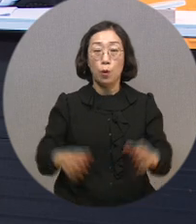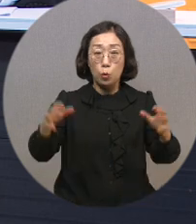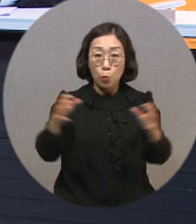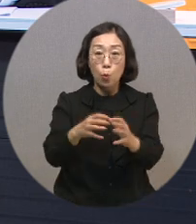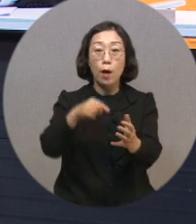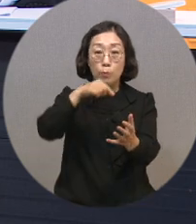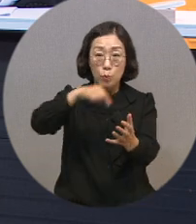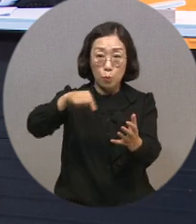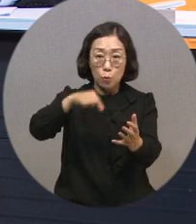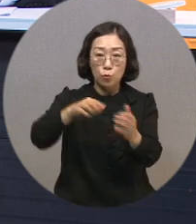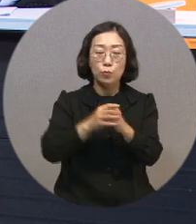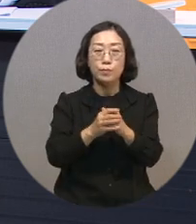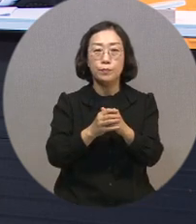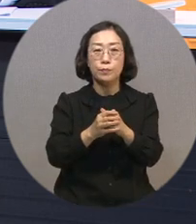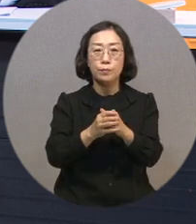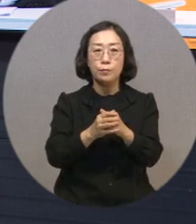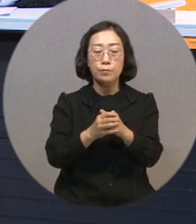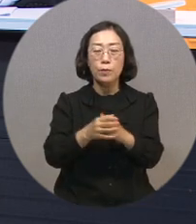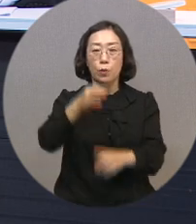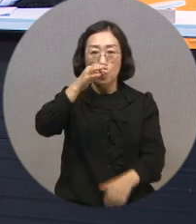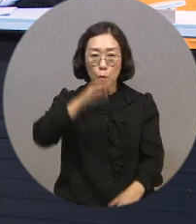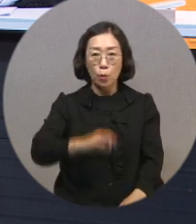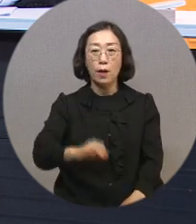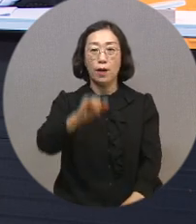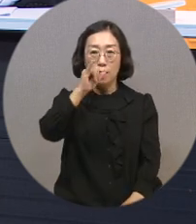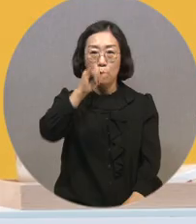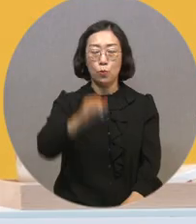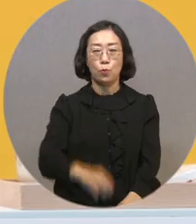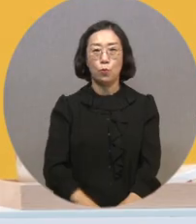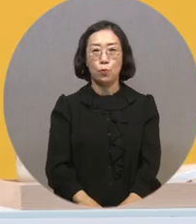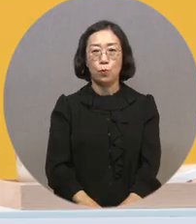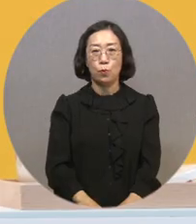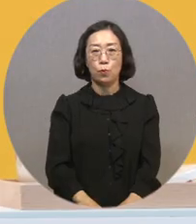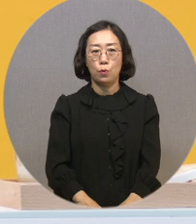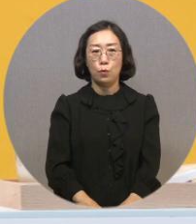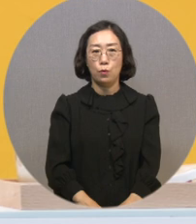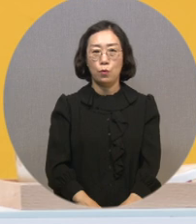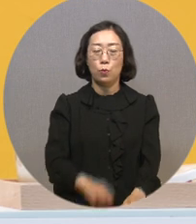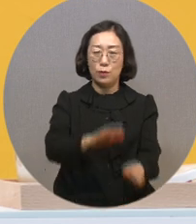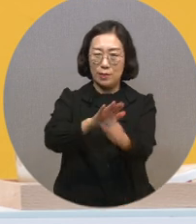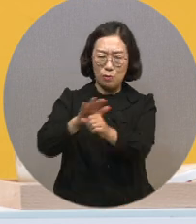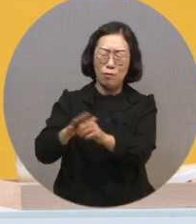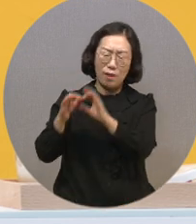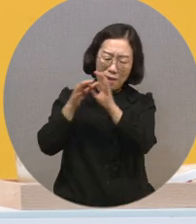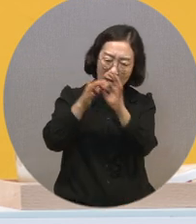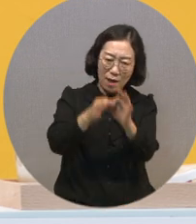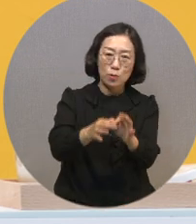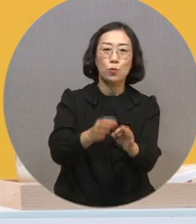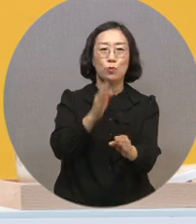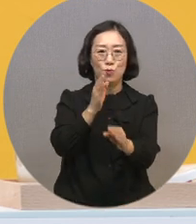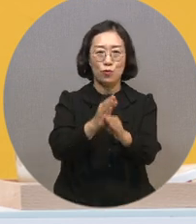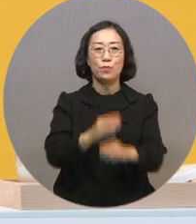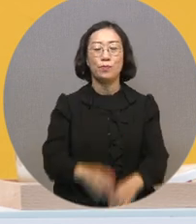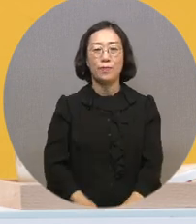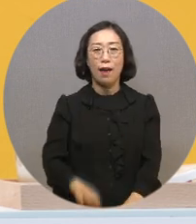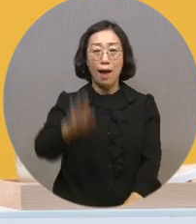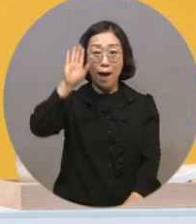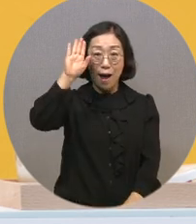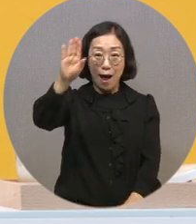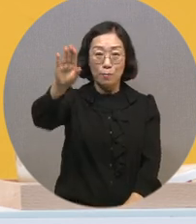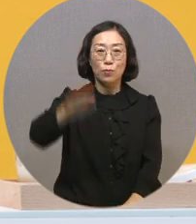통합교육에 지금 상당히 그는 뭐 저희들 효과가 있고 네. 지연을 아끼지 않고 있다라는 말씀을 드리면서